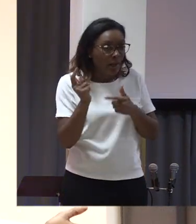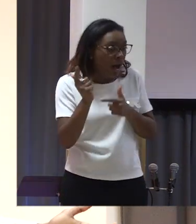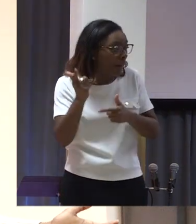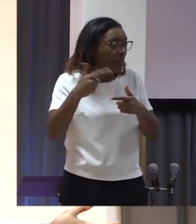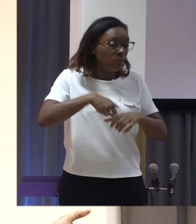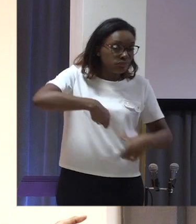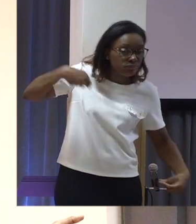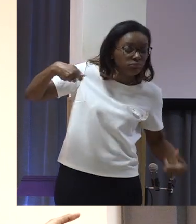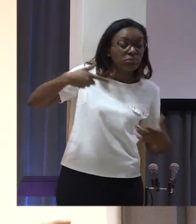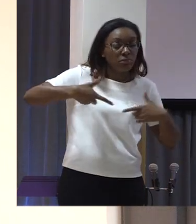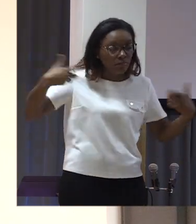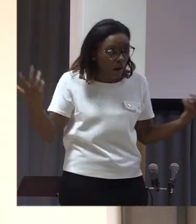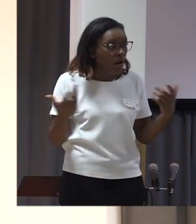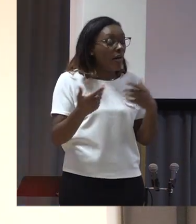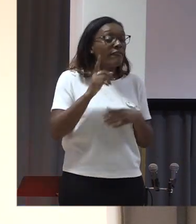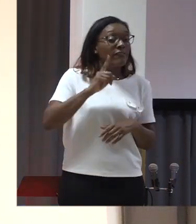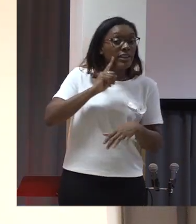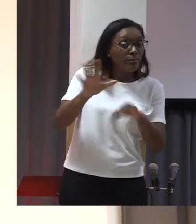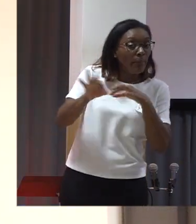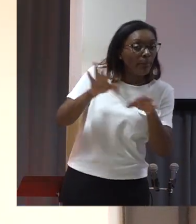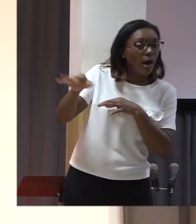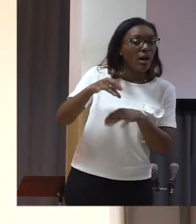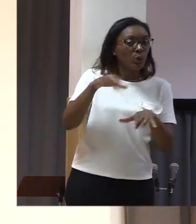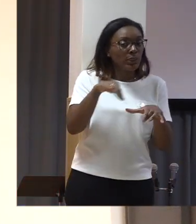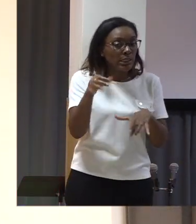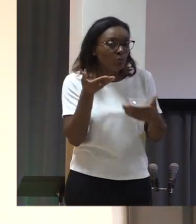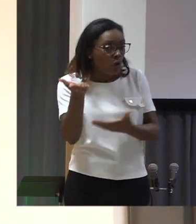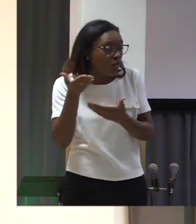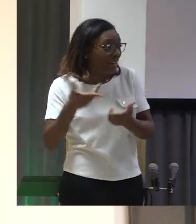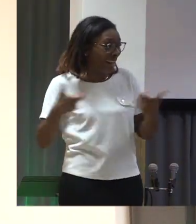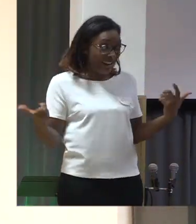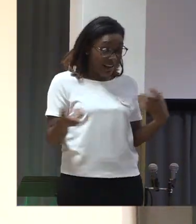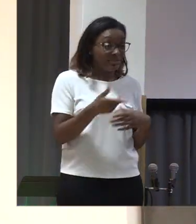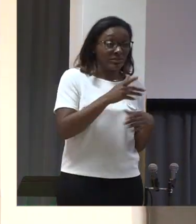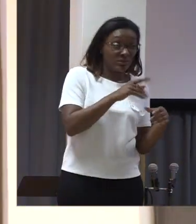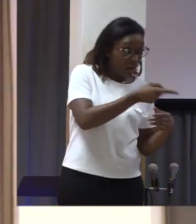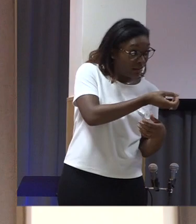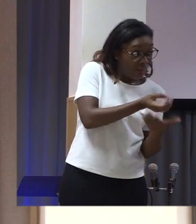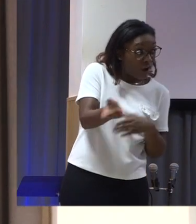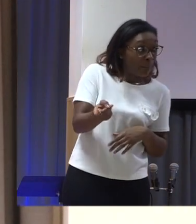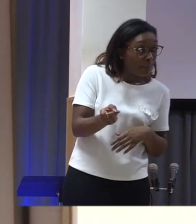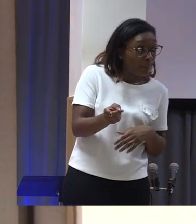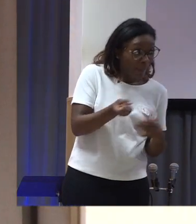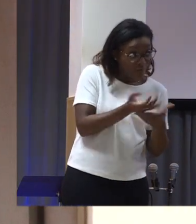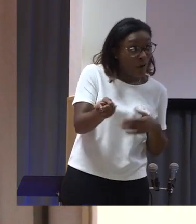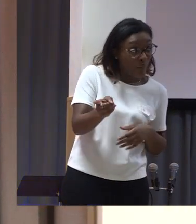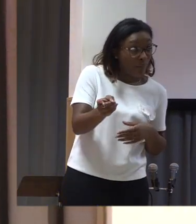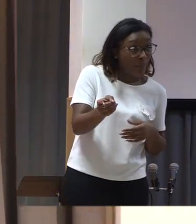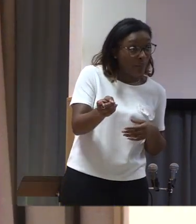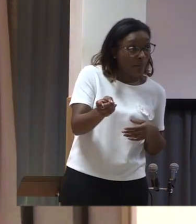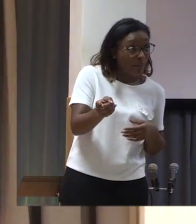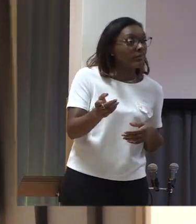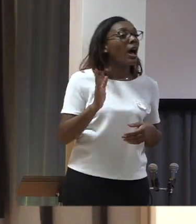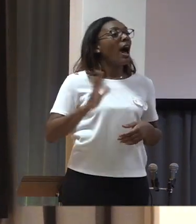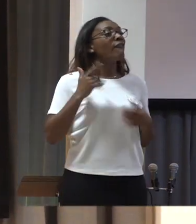leurs filles comme parfumeuses, cuisinières et boulangères. En fait, de la liberté qu'ils avaient lorsqu'ils étaient